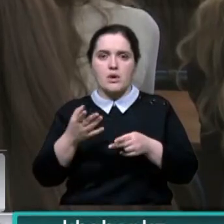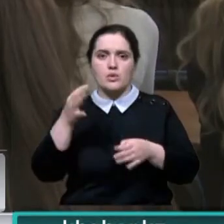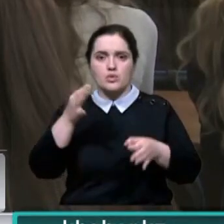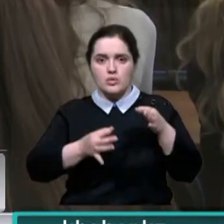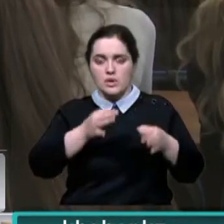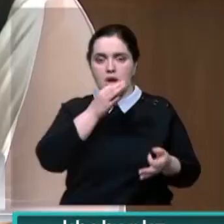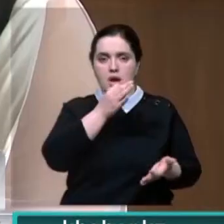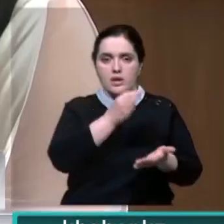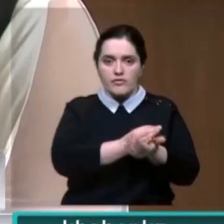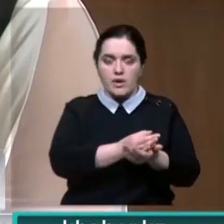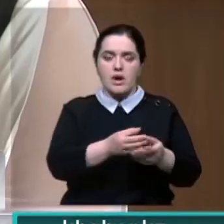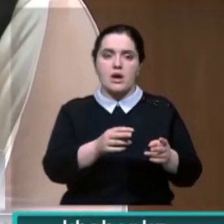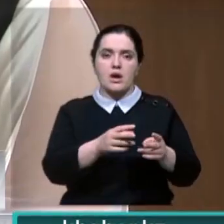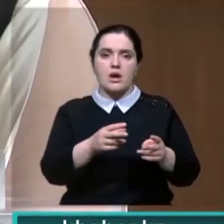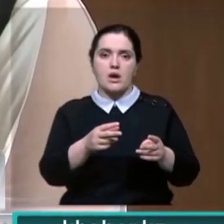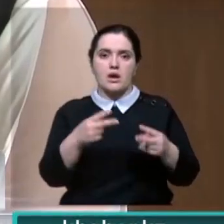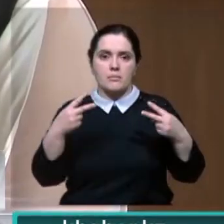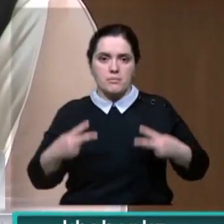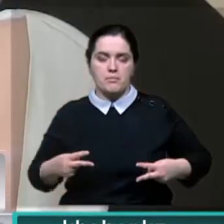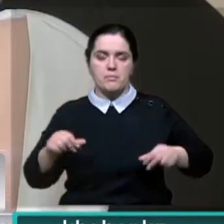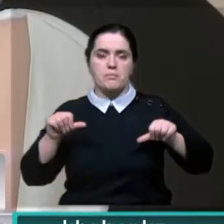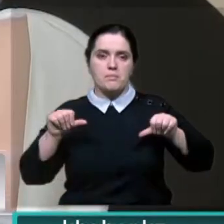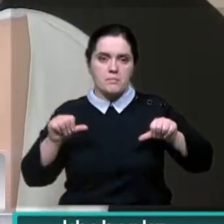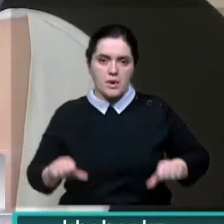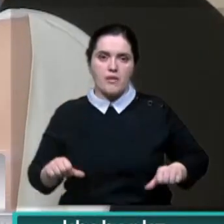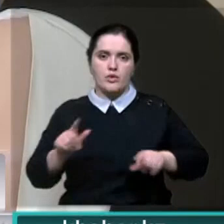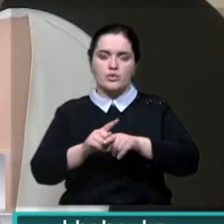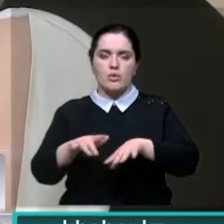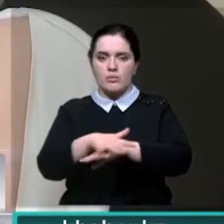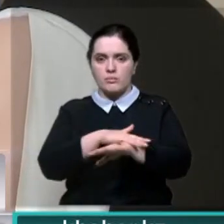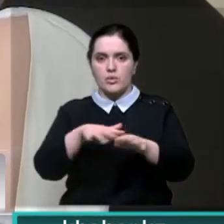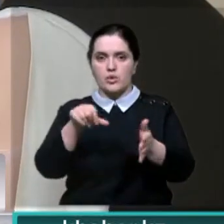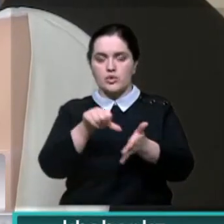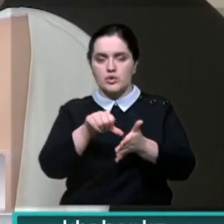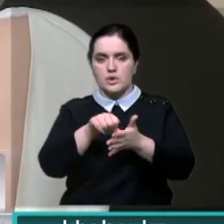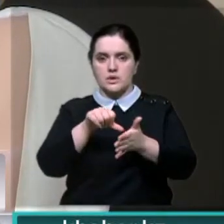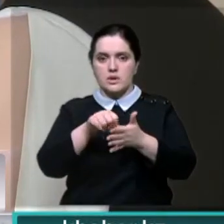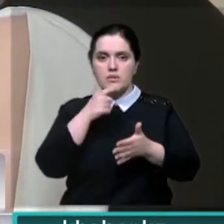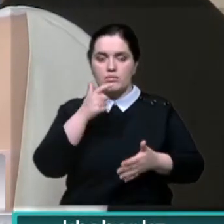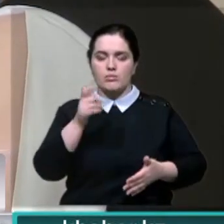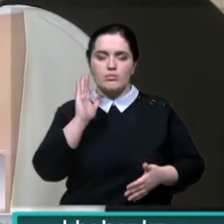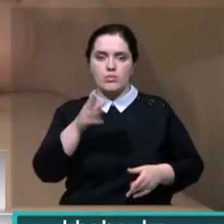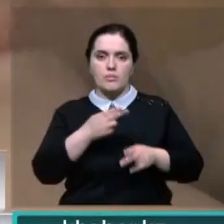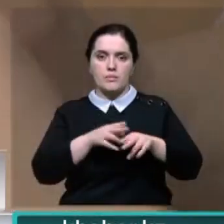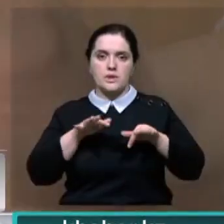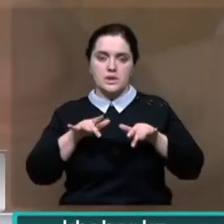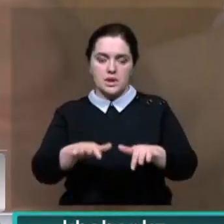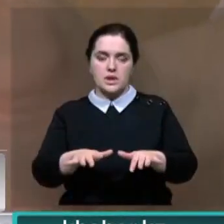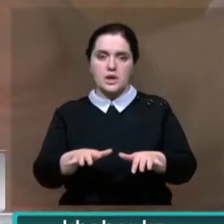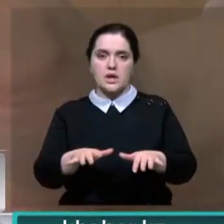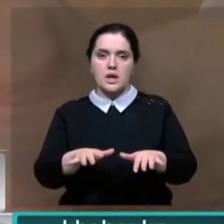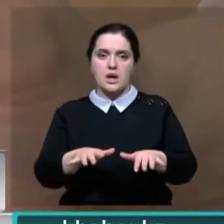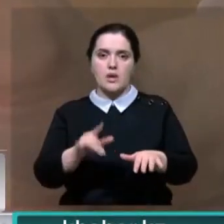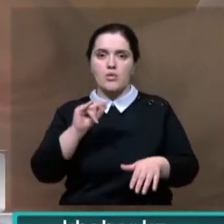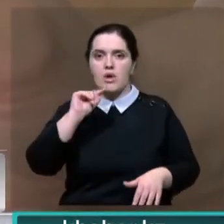ответчиков, и гражданские судьи, так называемые коллегии судов присяжных, также созрели для рассмотрения резонансных процессов, в том числе